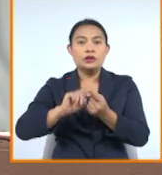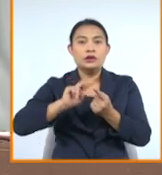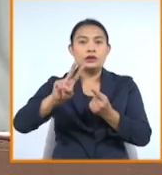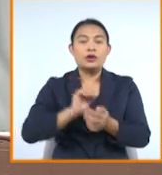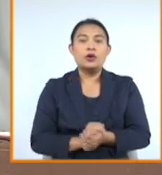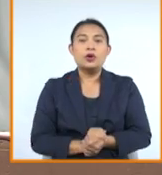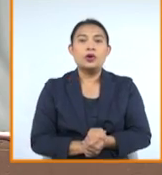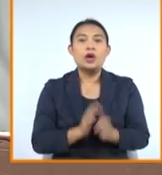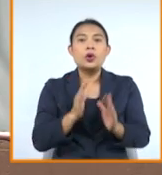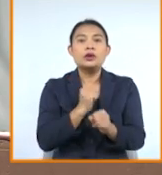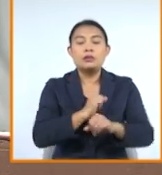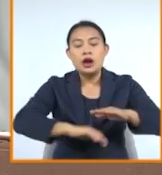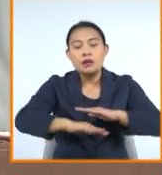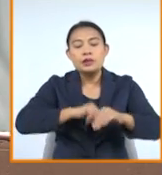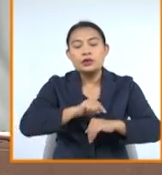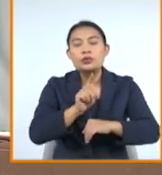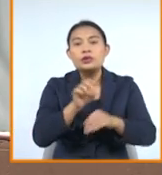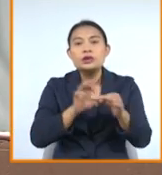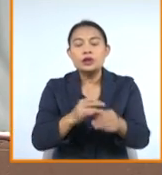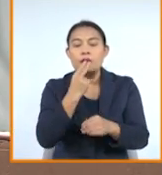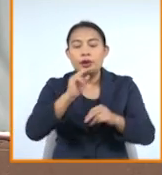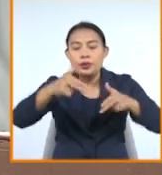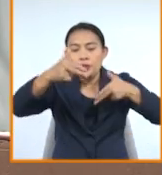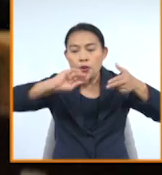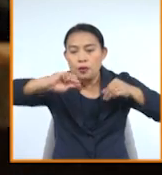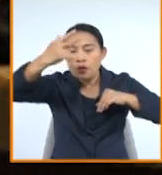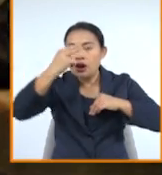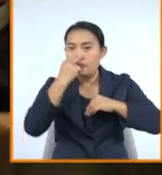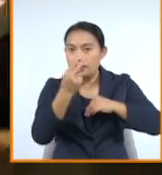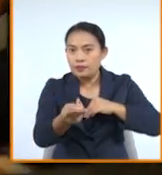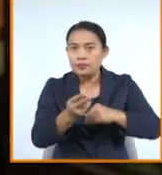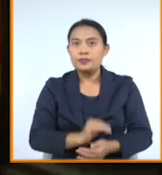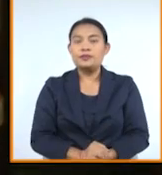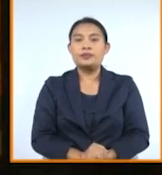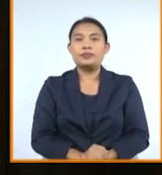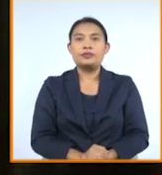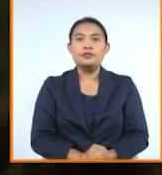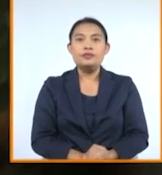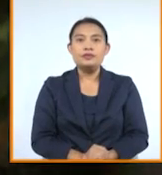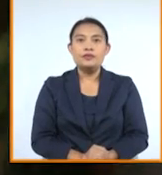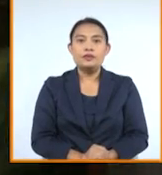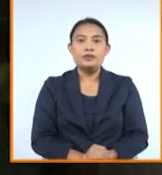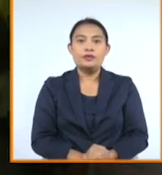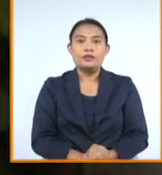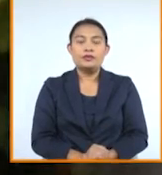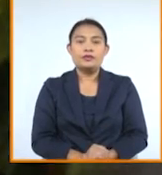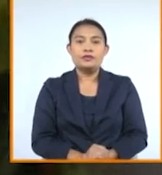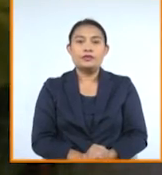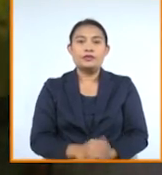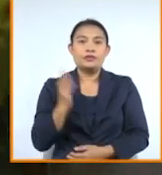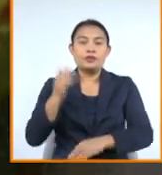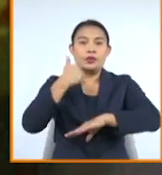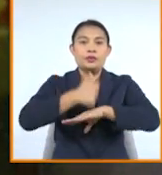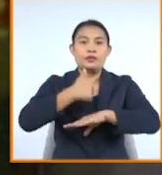าที่พิสูจน์หลักฐานเข้าไปตรวจสอบกล้องวงจรปิดค่ะพลตำรวจตรีเจริญศรีสัสลักษ์